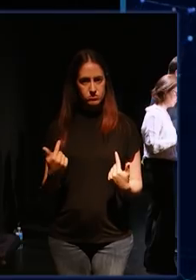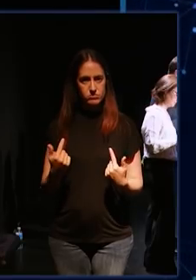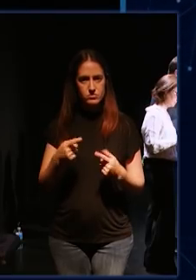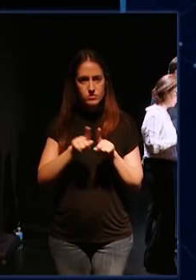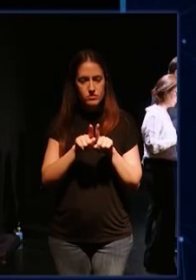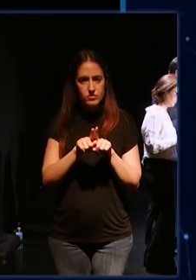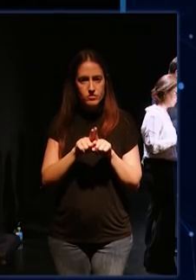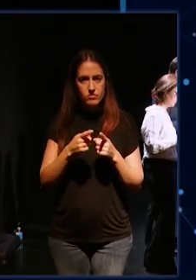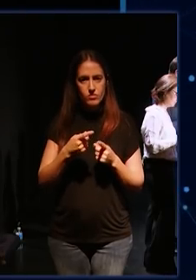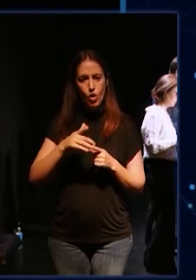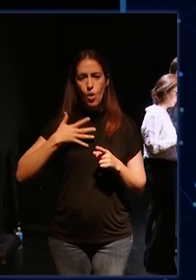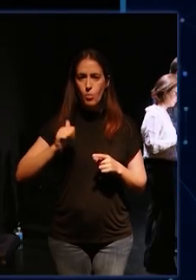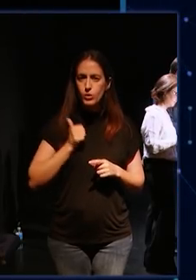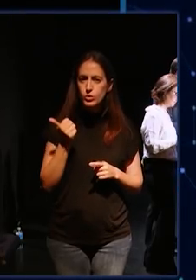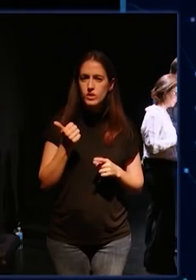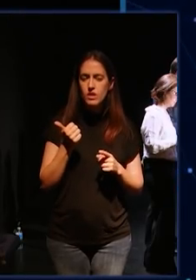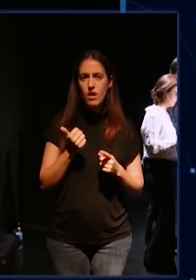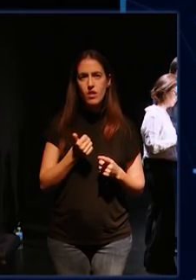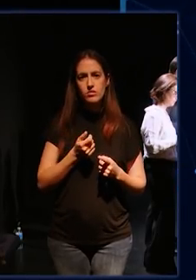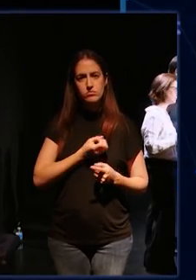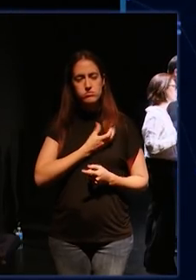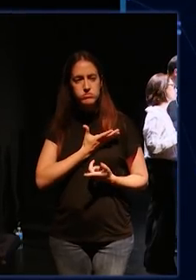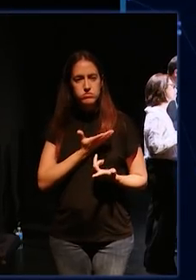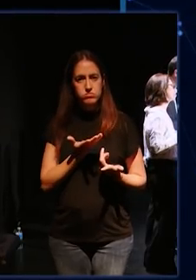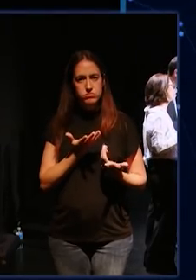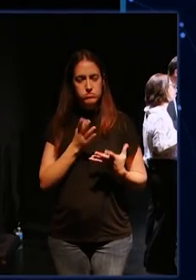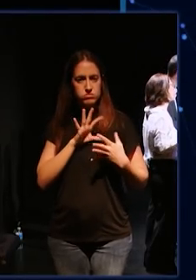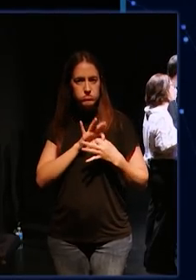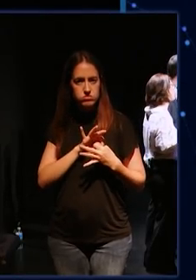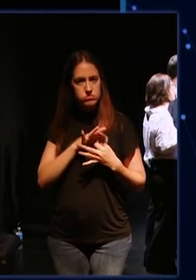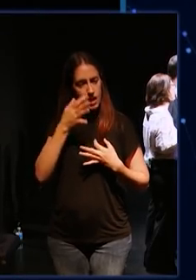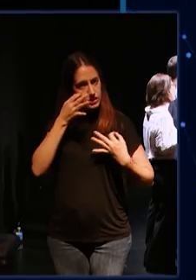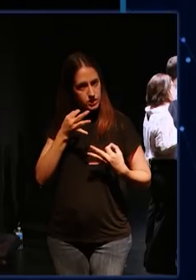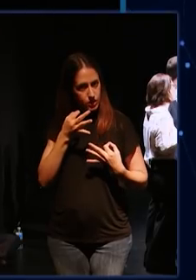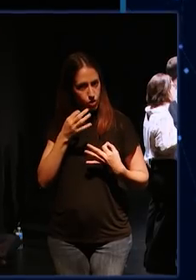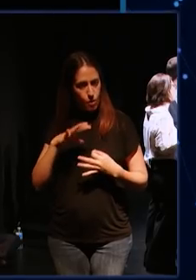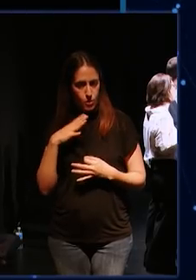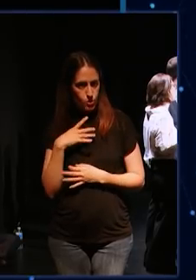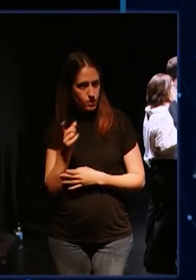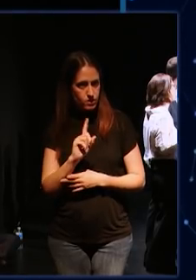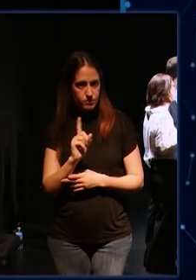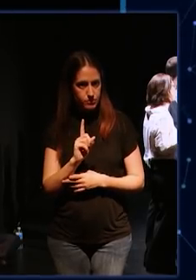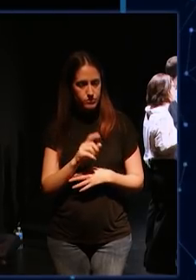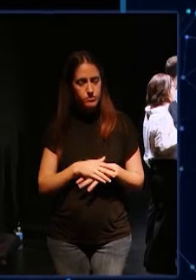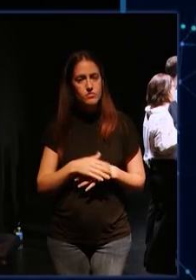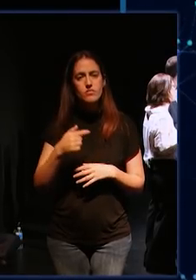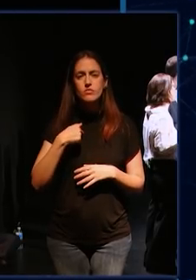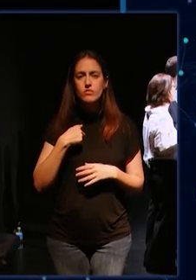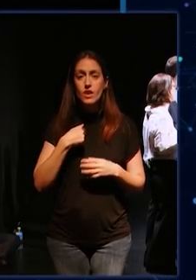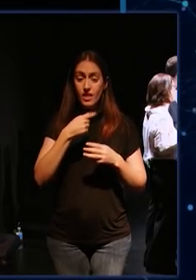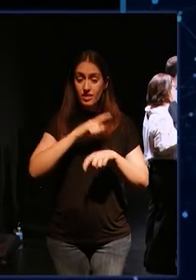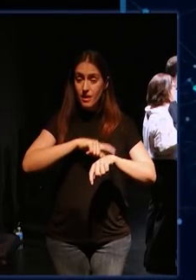vivim aquesta oportunitat des del cor i amb el cor. Va en sèrio, no va en broma. Em distribuiré el